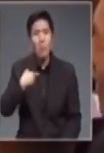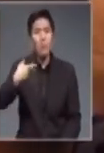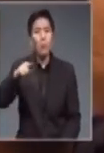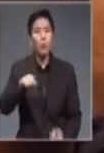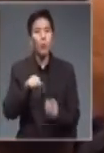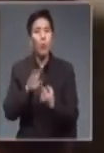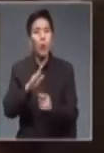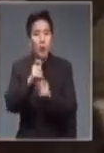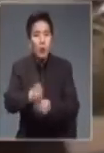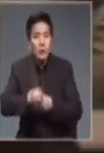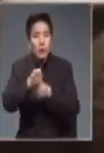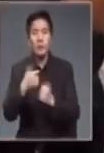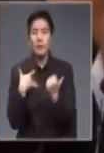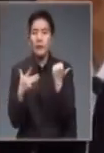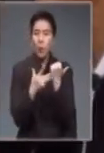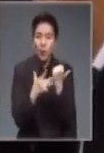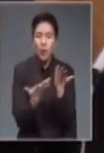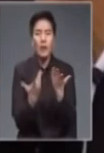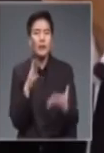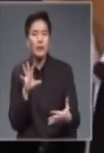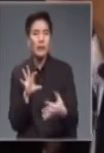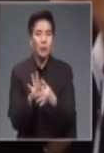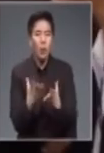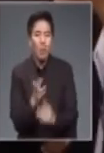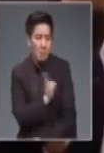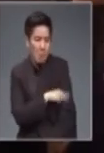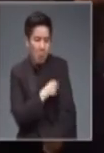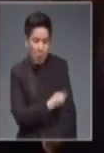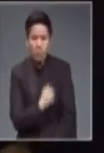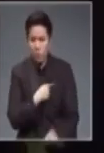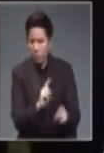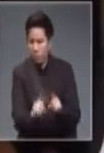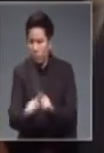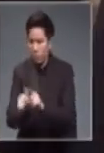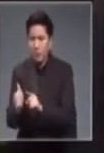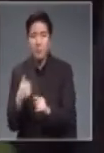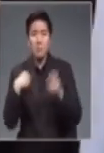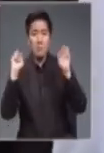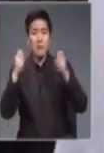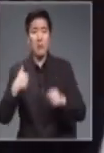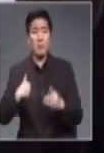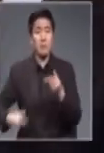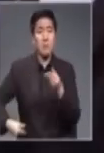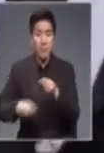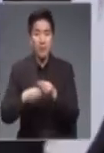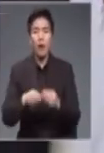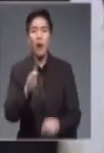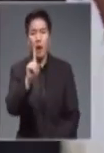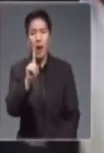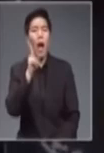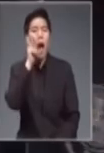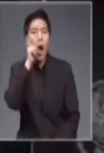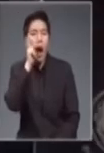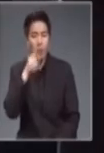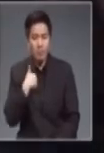พระองค์สถิตในหัวใจของคนไทยทั่วล่าทุกคำ